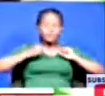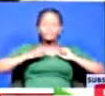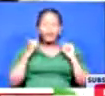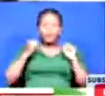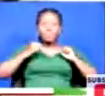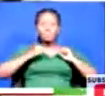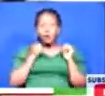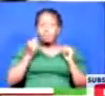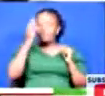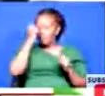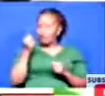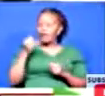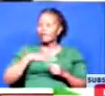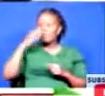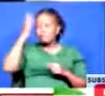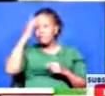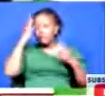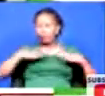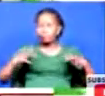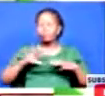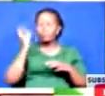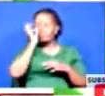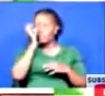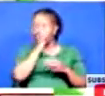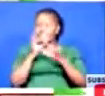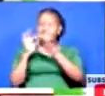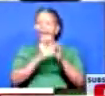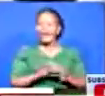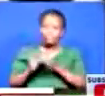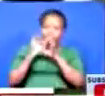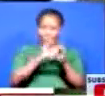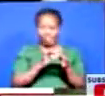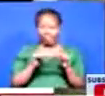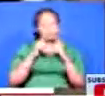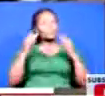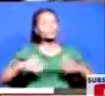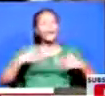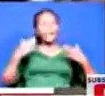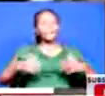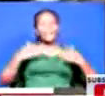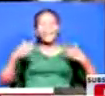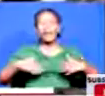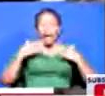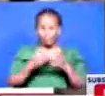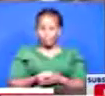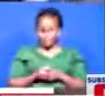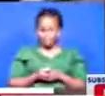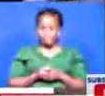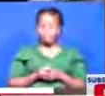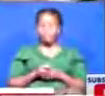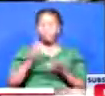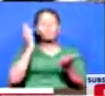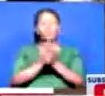Nyeri, like we are united and we are happy because dynasty is over. Miguni, eh? Mimi kitu yenye nilikuwa